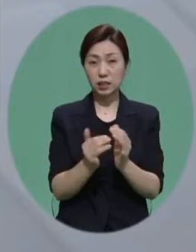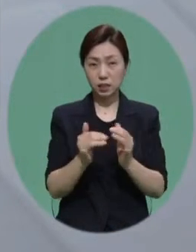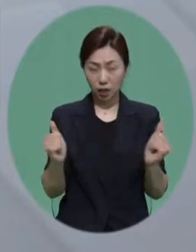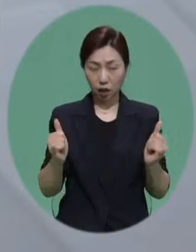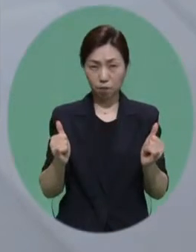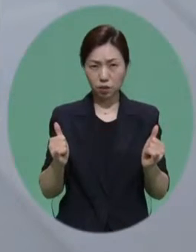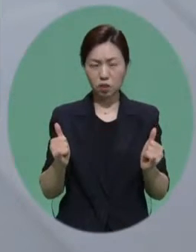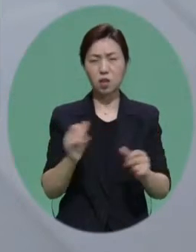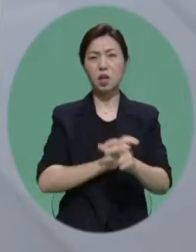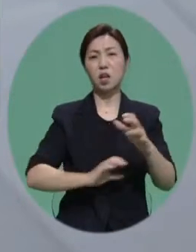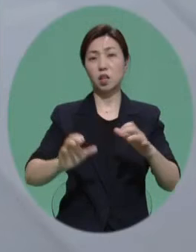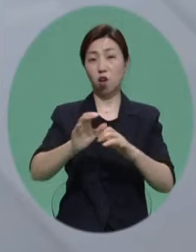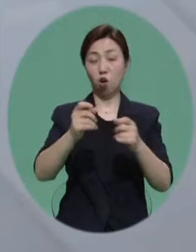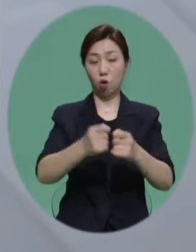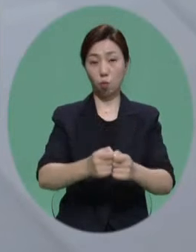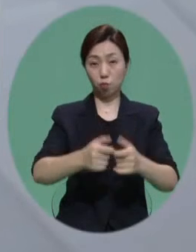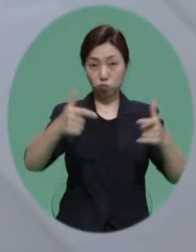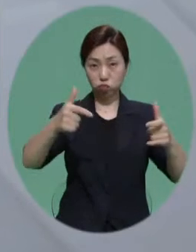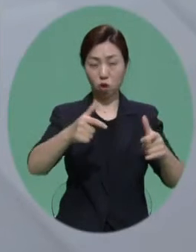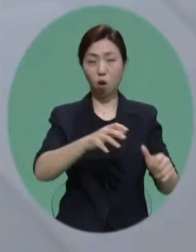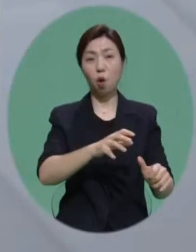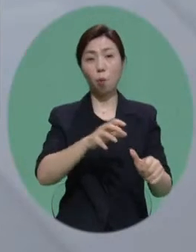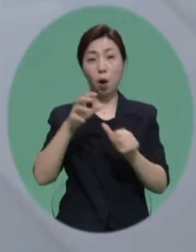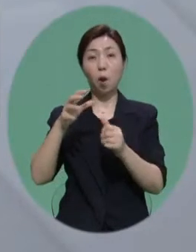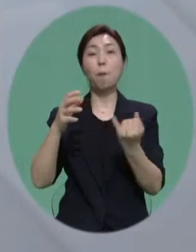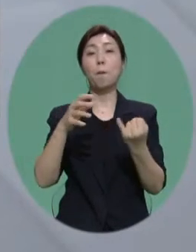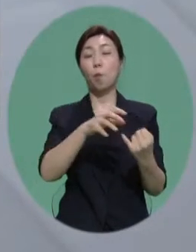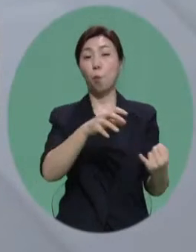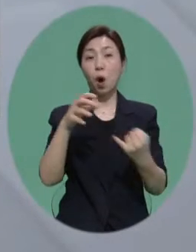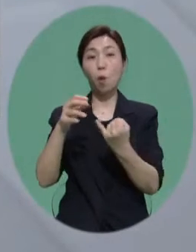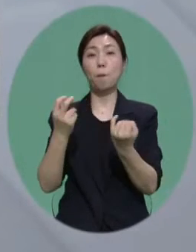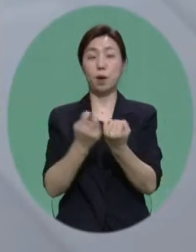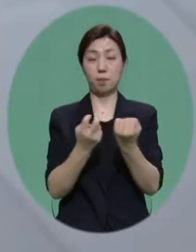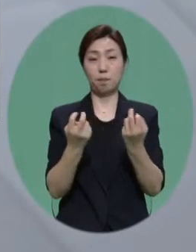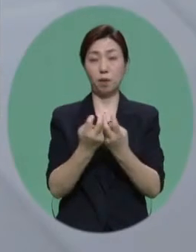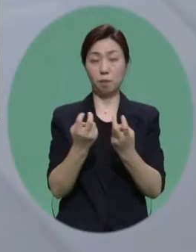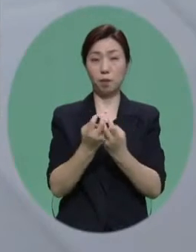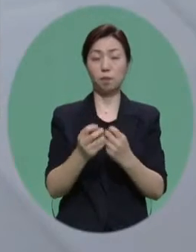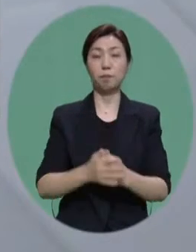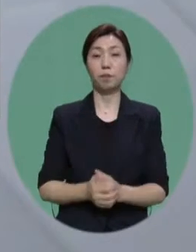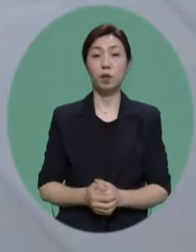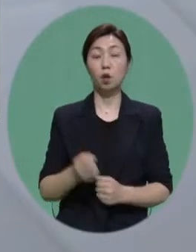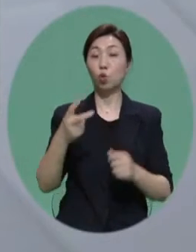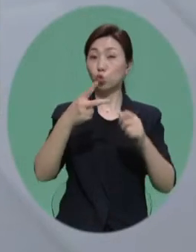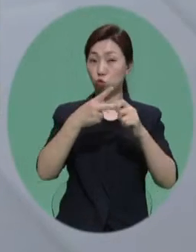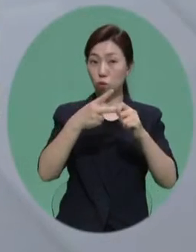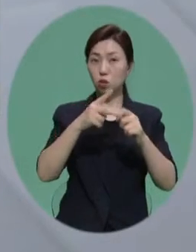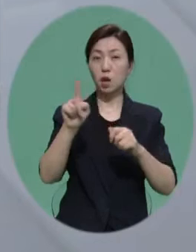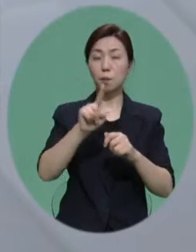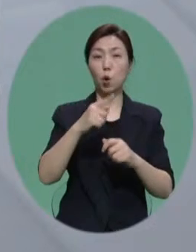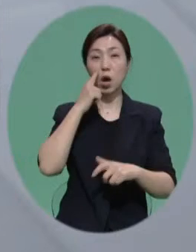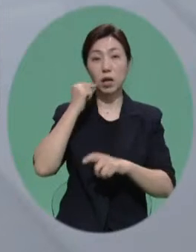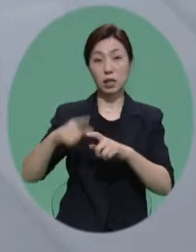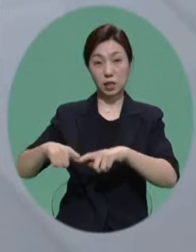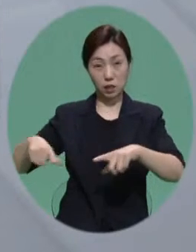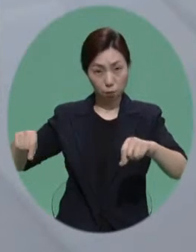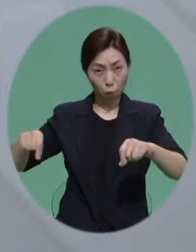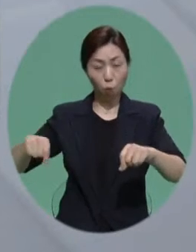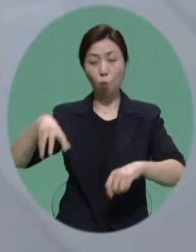활성화 하는 겁니다 활용하는 겁니다 그 다음 또 두 번째로는 지금 일본에서 어 그